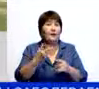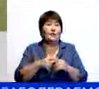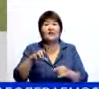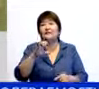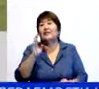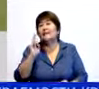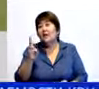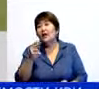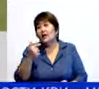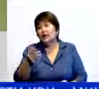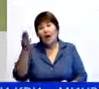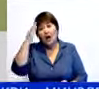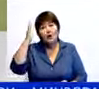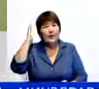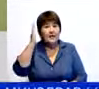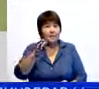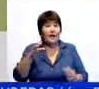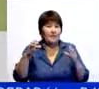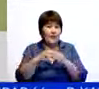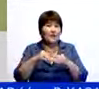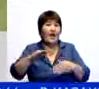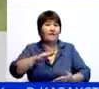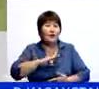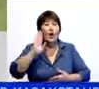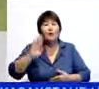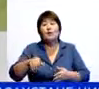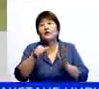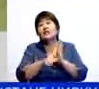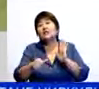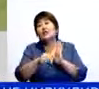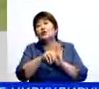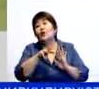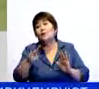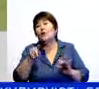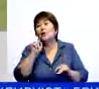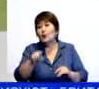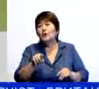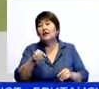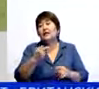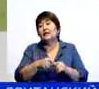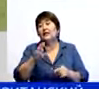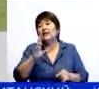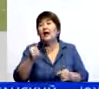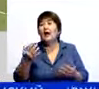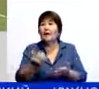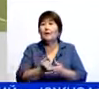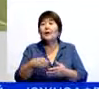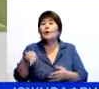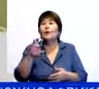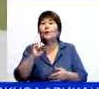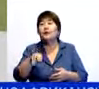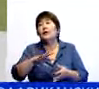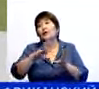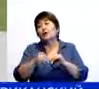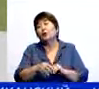Привляк, который головой направил мяч в ворота. После перерыва на 66-й минуте тот же Исмаил Привляк оформляет дубль. Итоговый